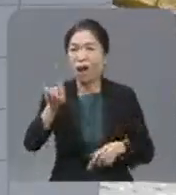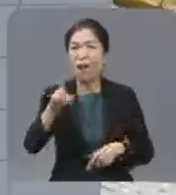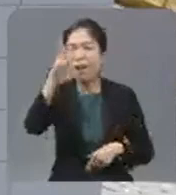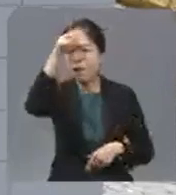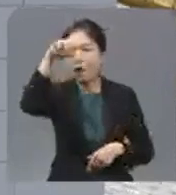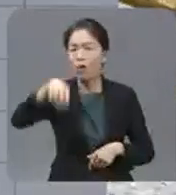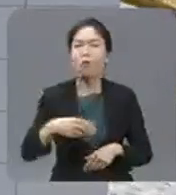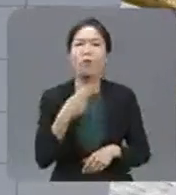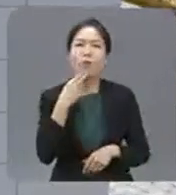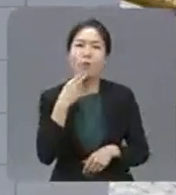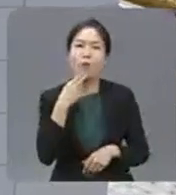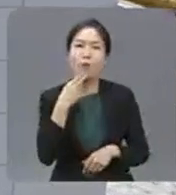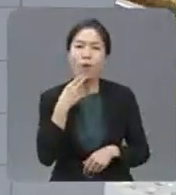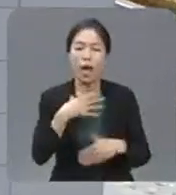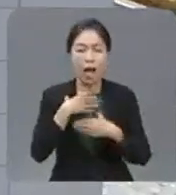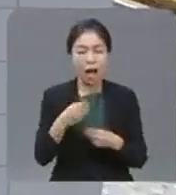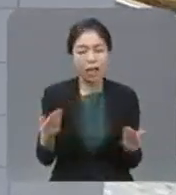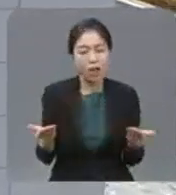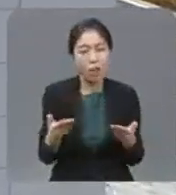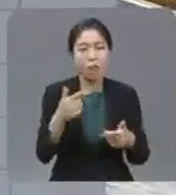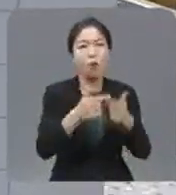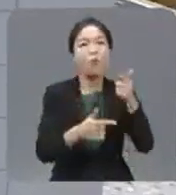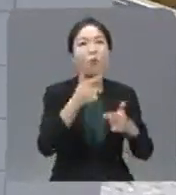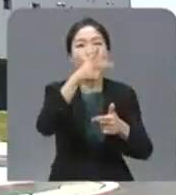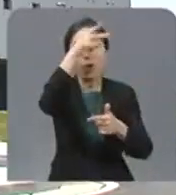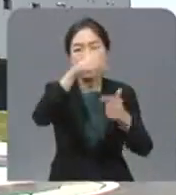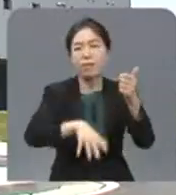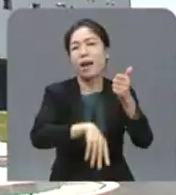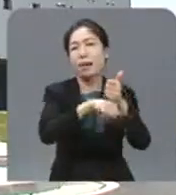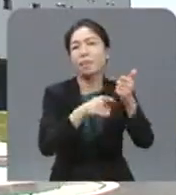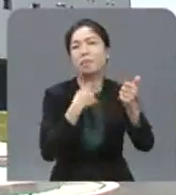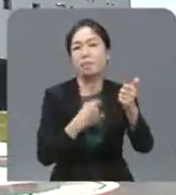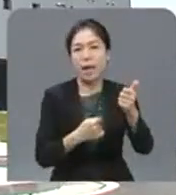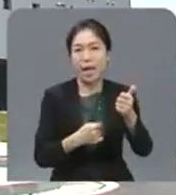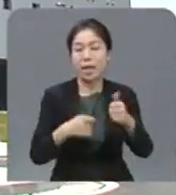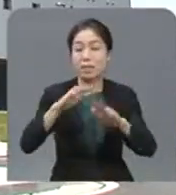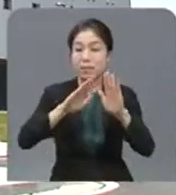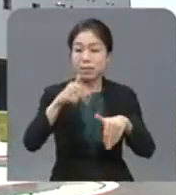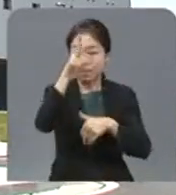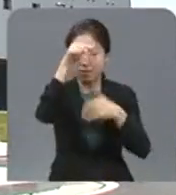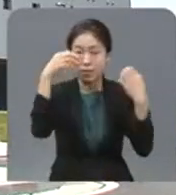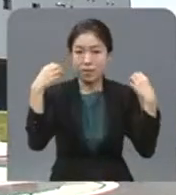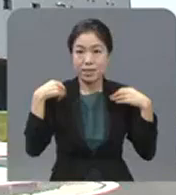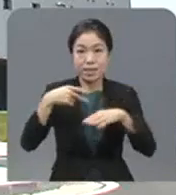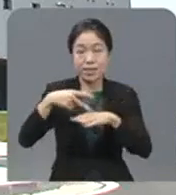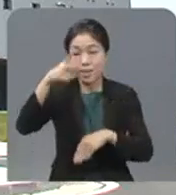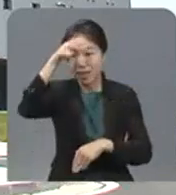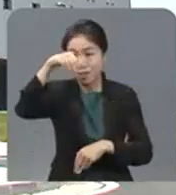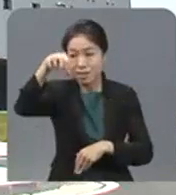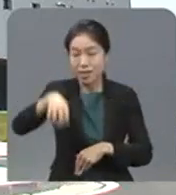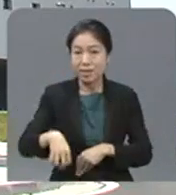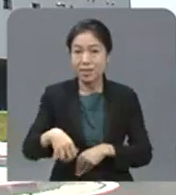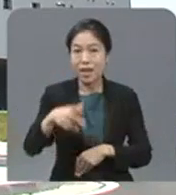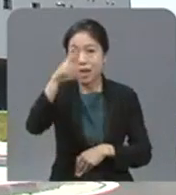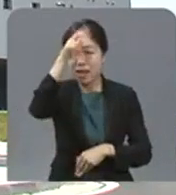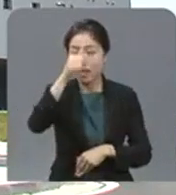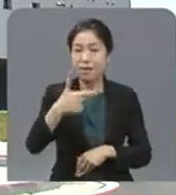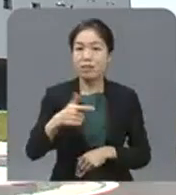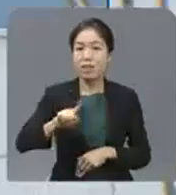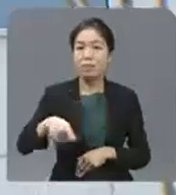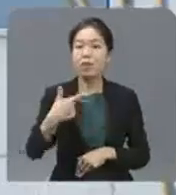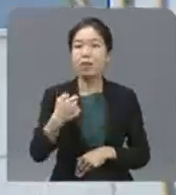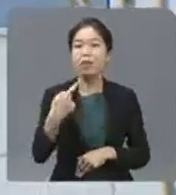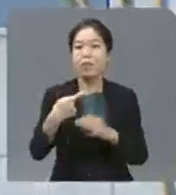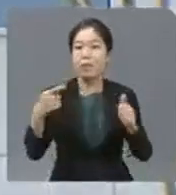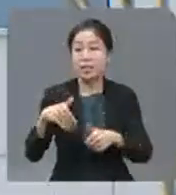경찰서가 없었고 치안 업무는 모포경찰서가 담당해 왔는데요 전남경찰청은 신앙경찰서에 경찰관 백예순 한